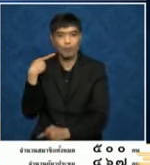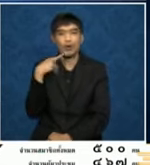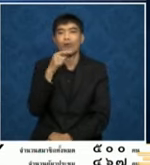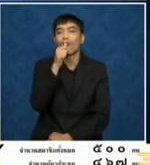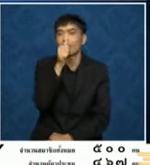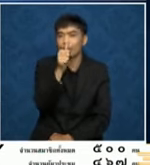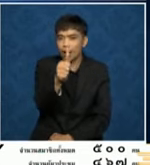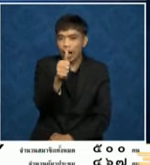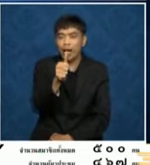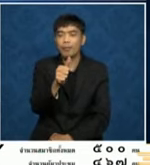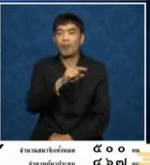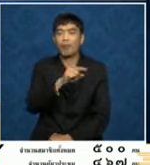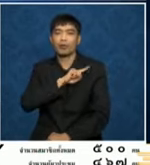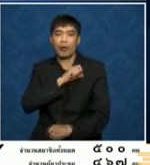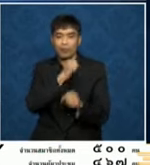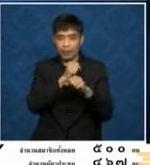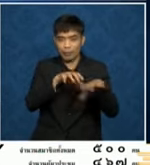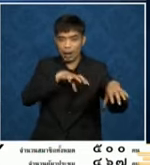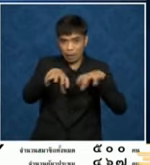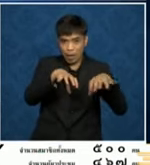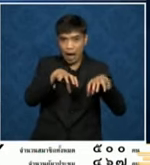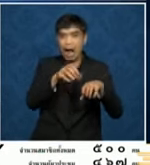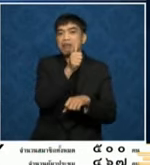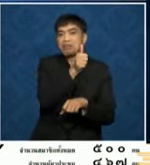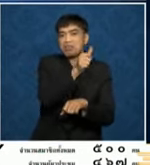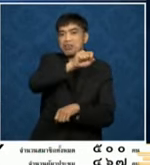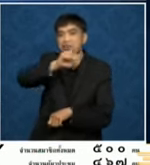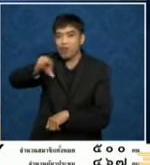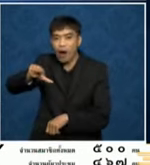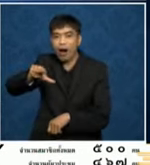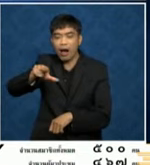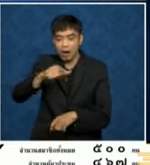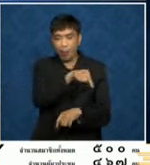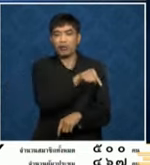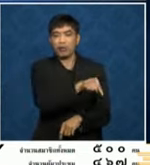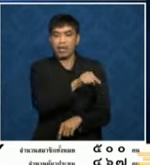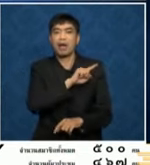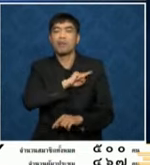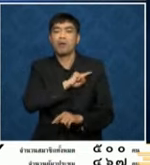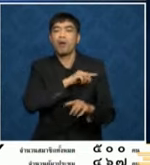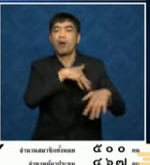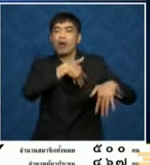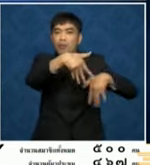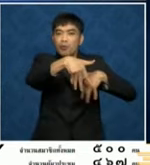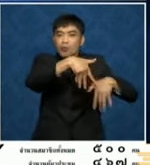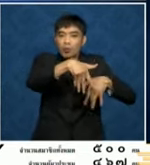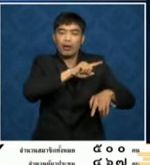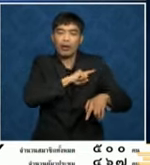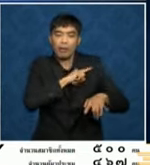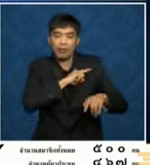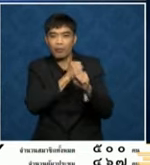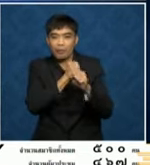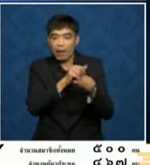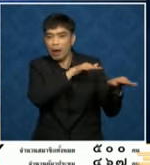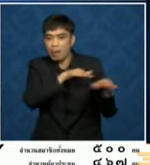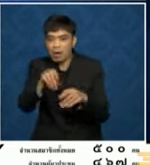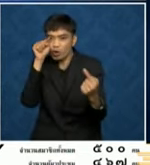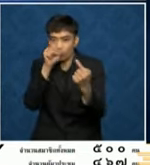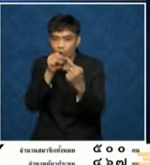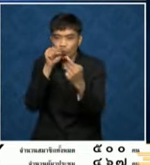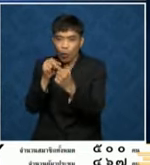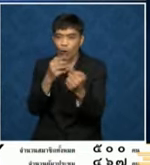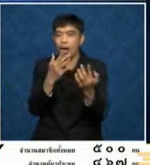มีมากกว่าค่ะและหน่วยงานเหล่านี้มีบทบาทและหน้าที่โดยตรงในการรับมือต่อเหตุการณ์ที่เกิดขึ้นค่ะและควรเพิ่มการมีส่วน